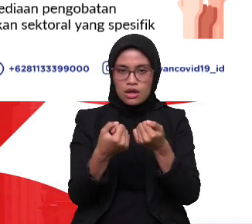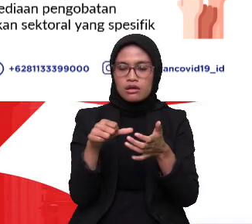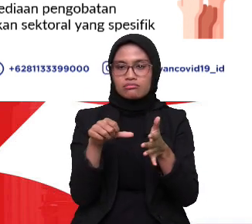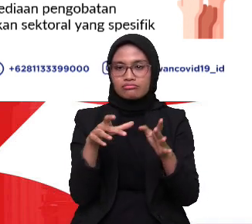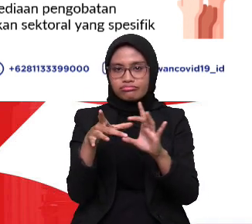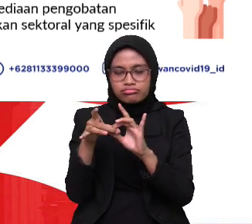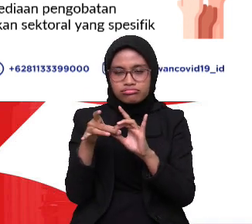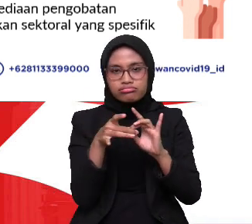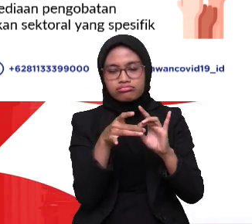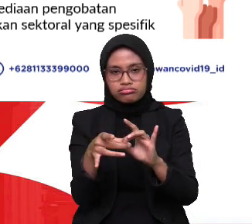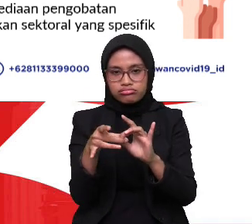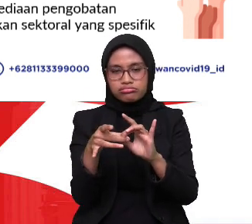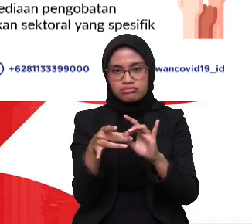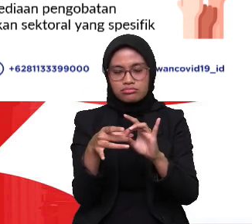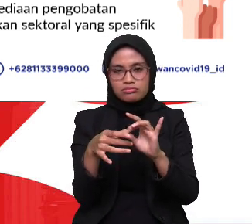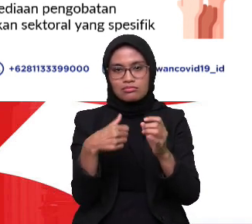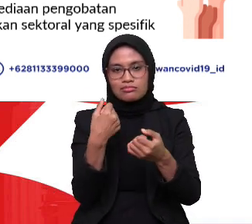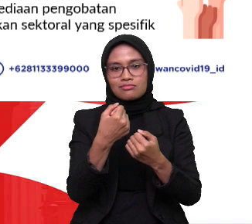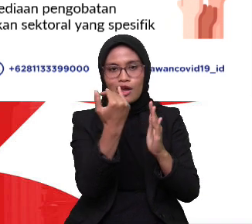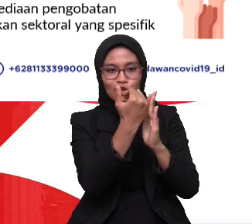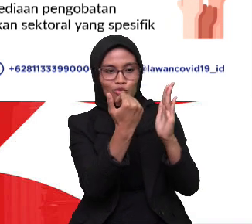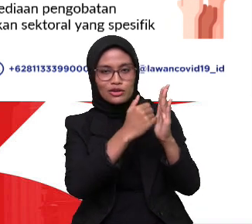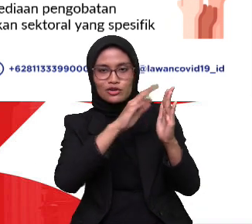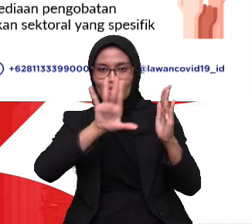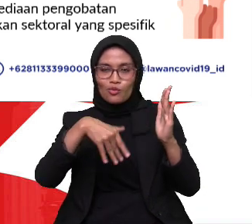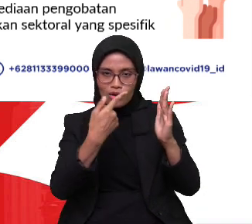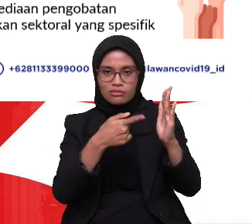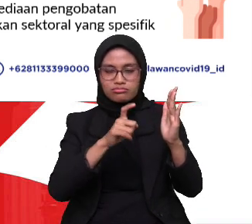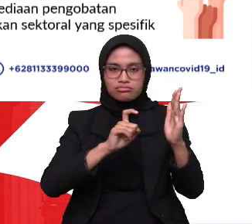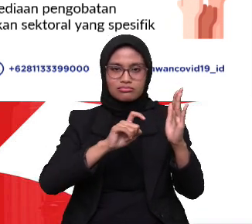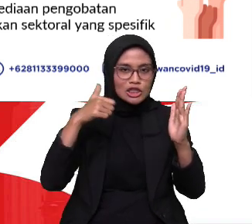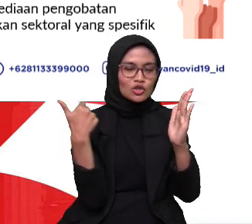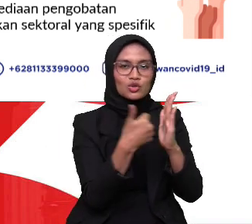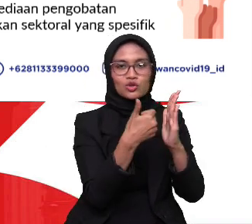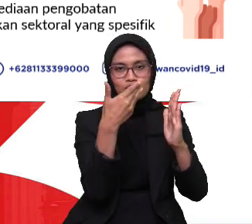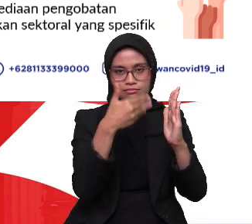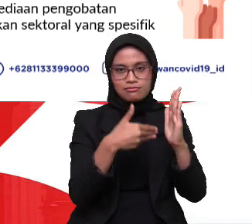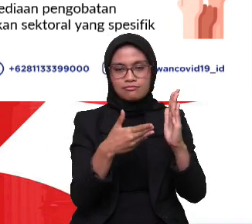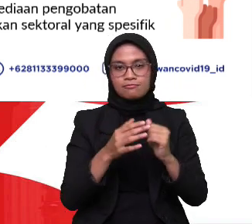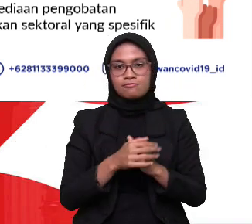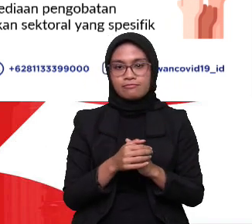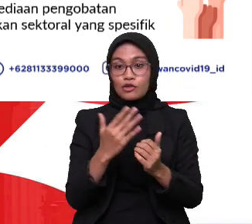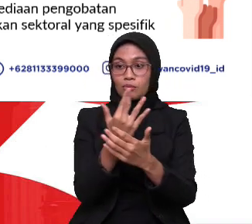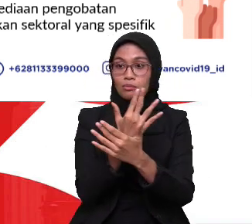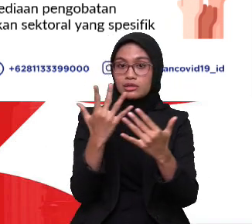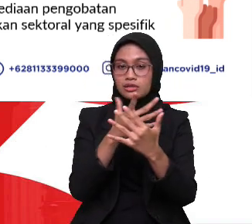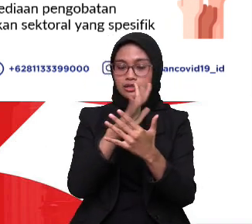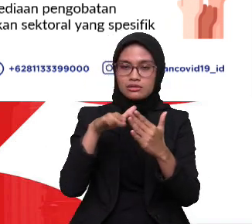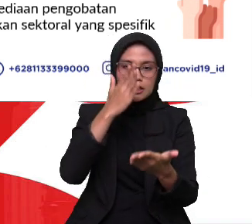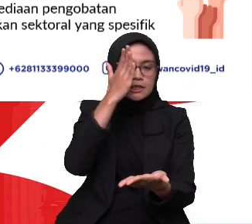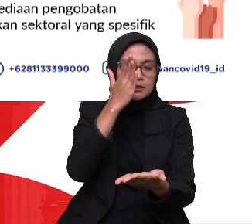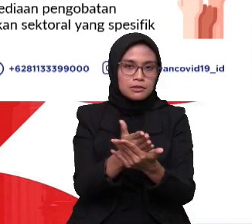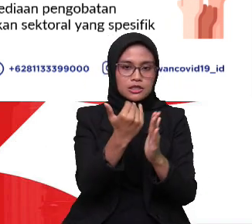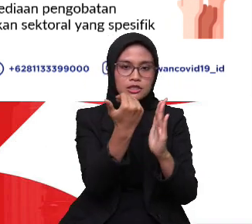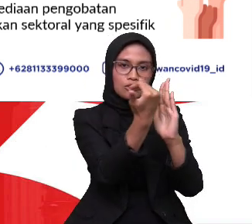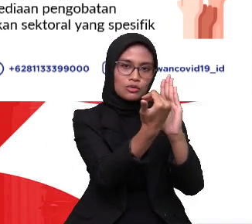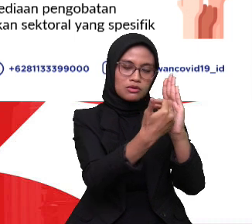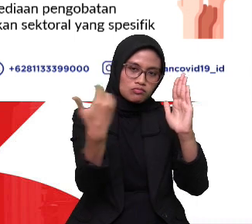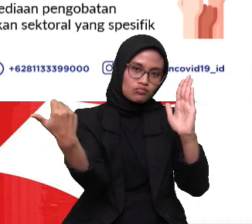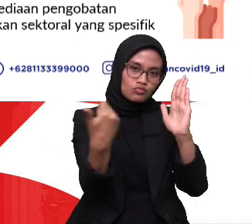implementasi kebijakan di sektornya masing-masing serta masyarakat terus disiplin dengan kebijakan yang berlaku